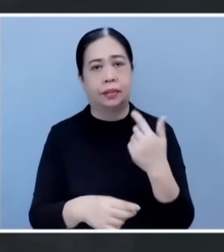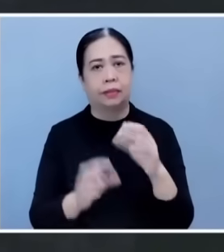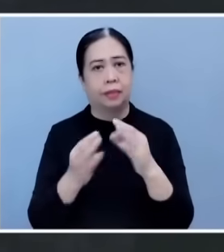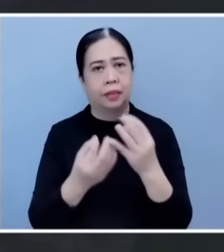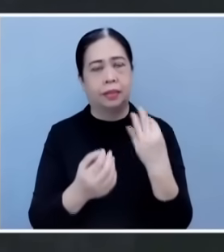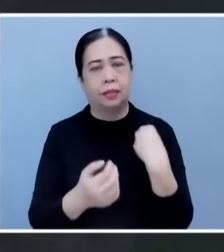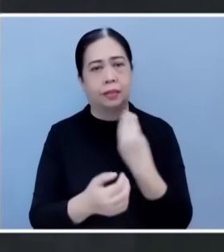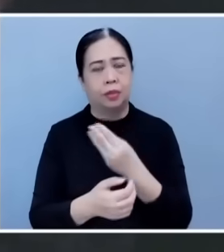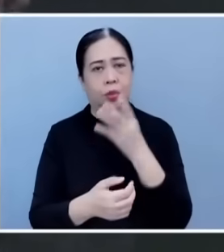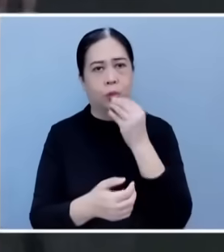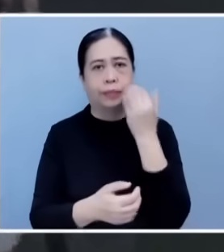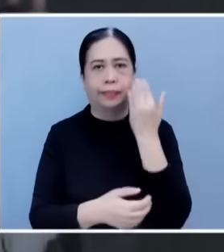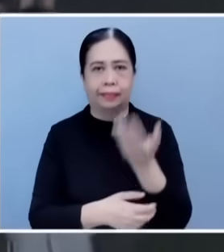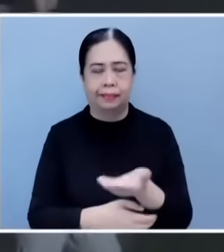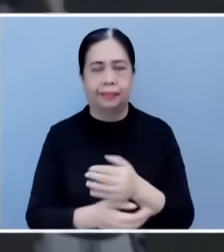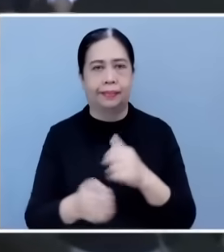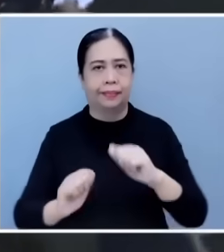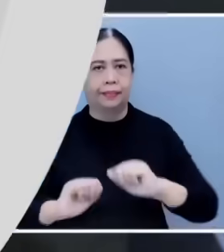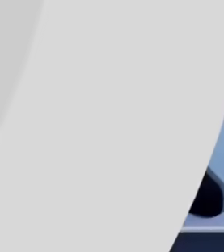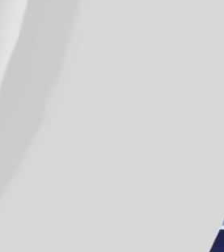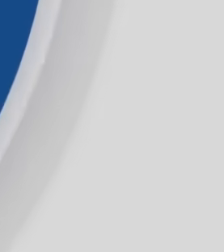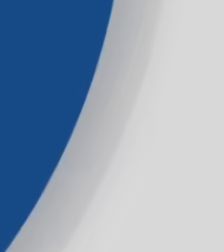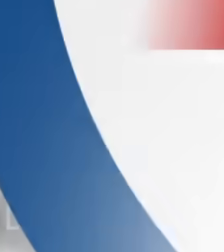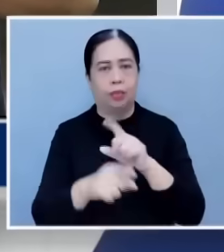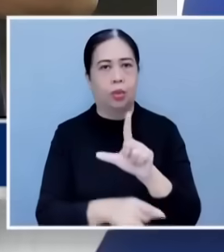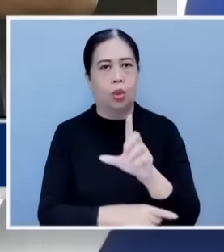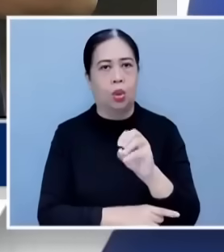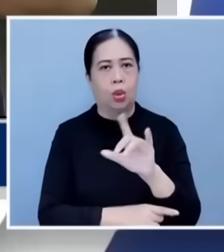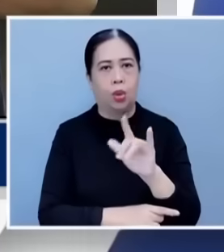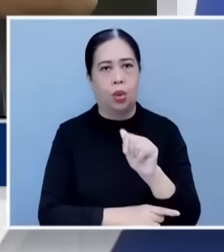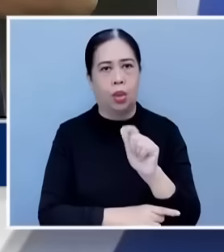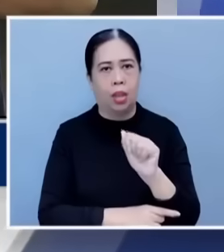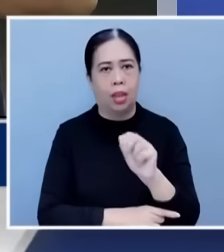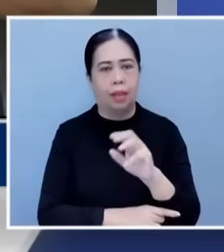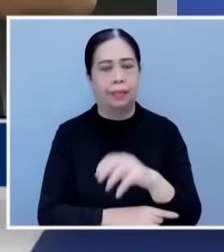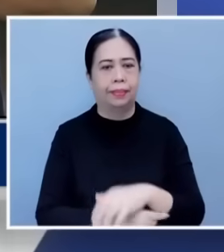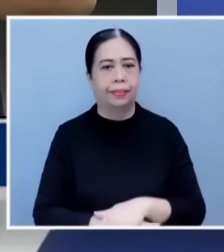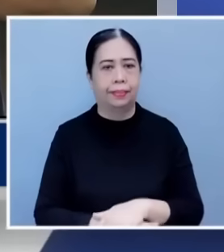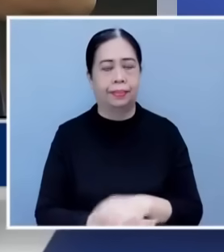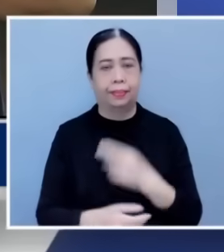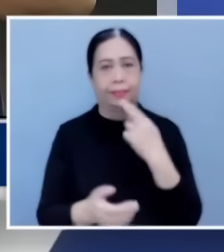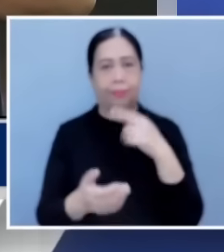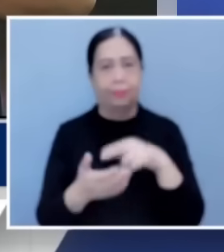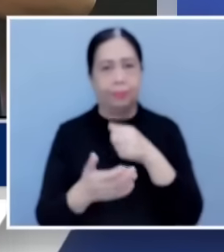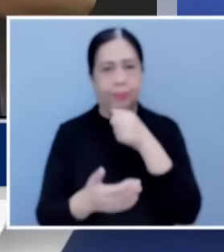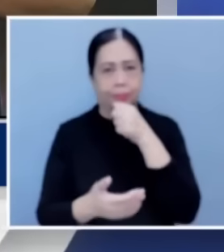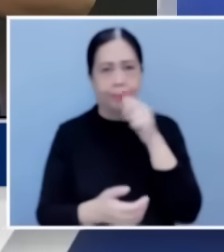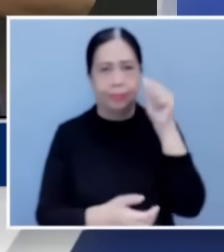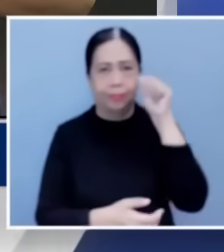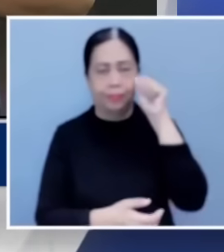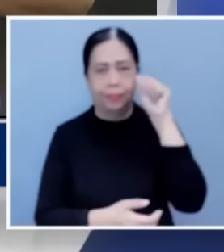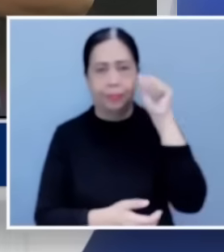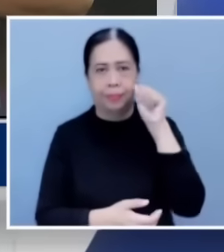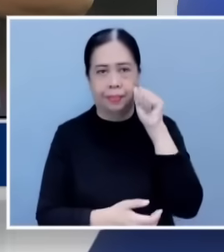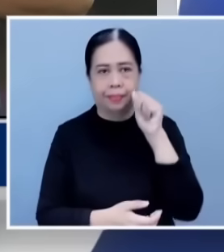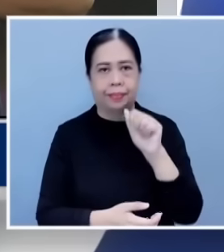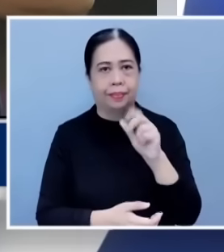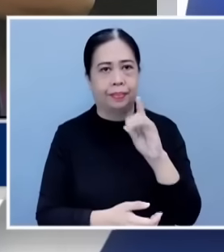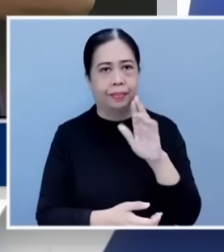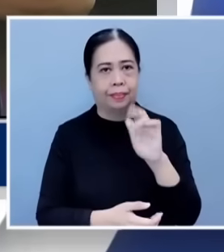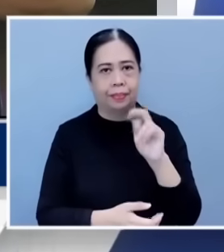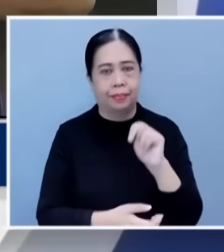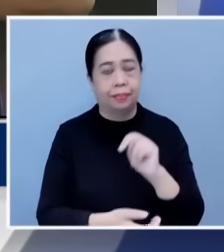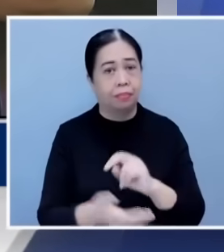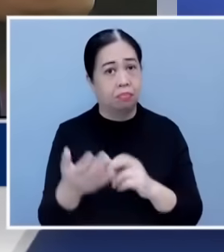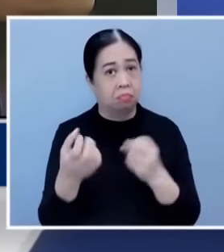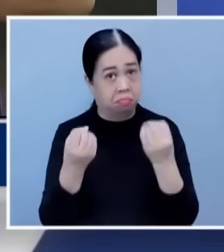mahal sa buhay. Live mula sa Loyola Memorial Park, nagpapatrol si Adrian Ayalain. Adrian,